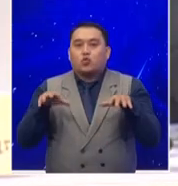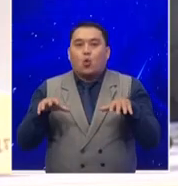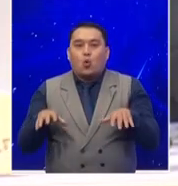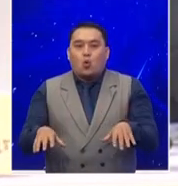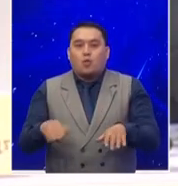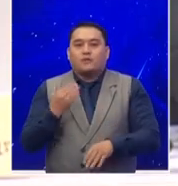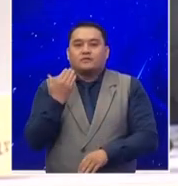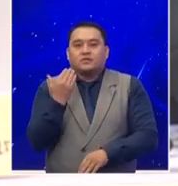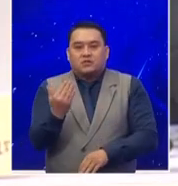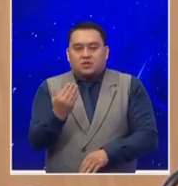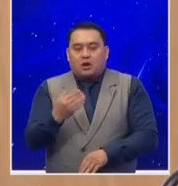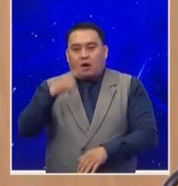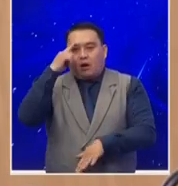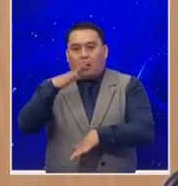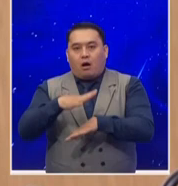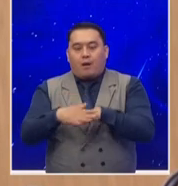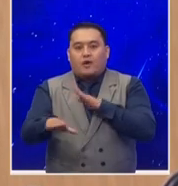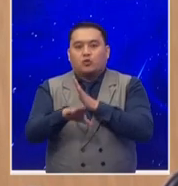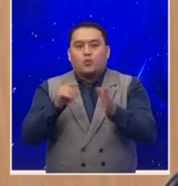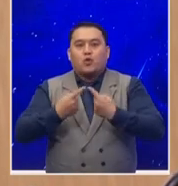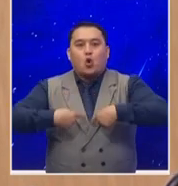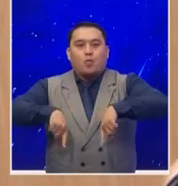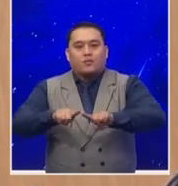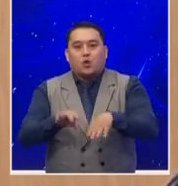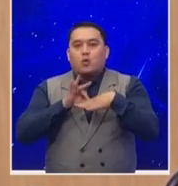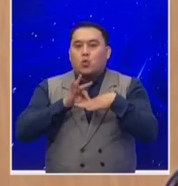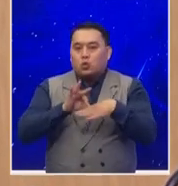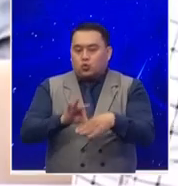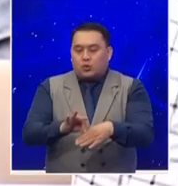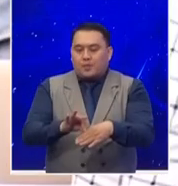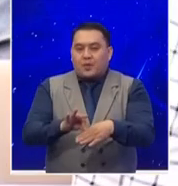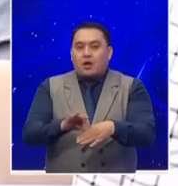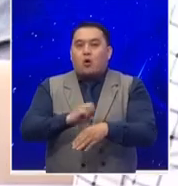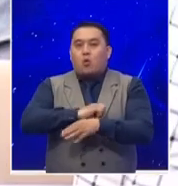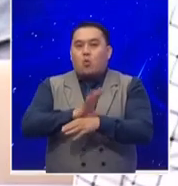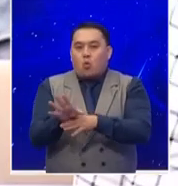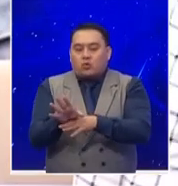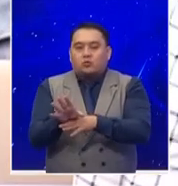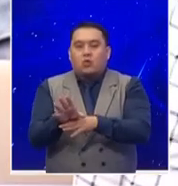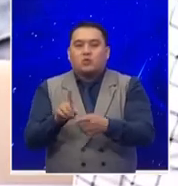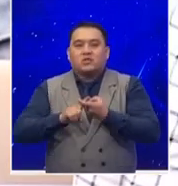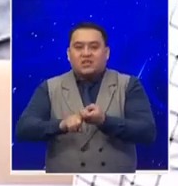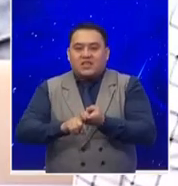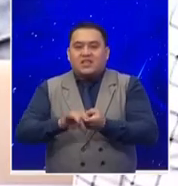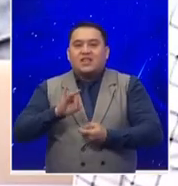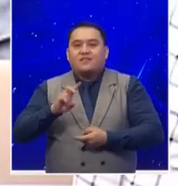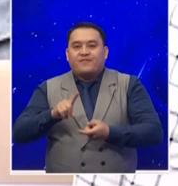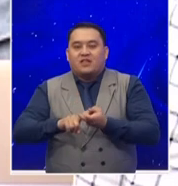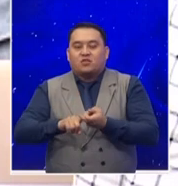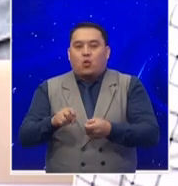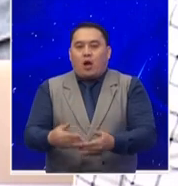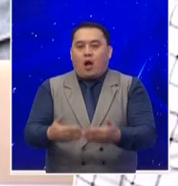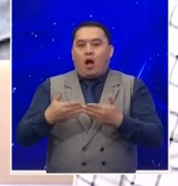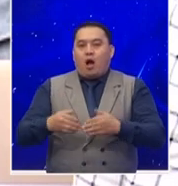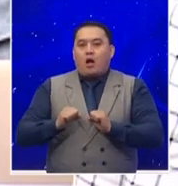Берік Имашевтің айтуынша, әкімдіктер дауыс беруді ұйымдастыру және өткізу кезінде COVID-19 коронавирустық инфекциясының таралуының алдын